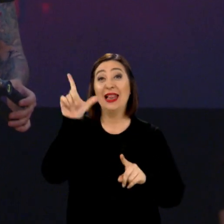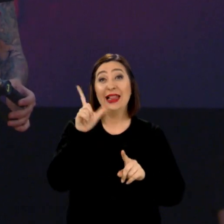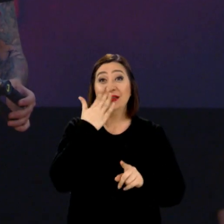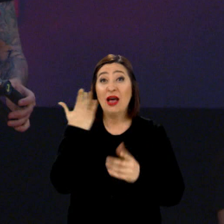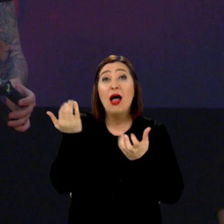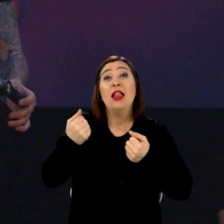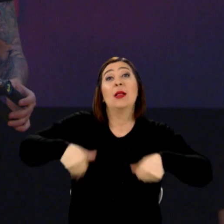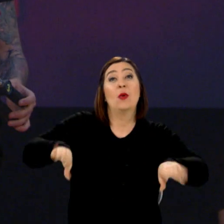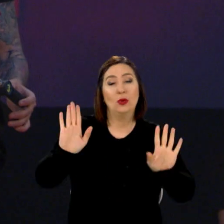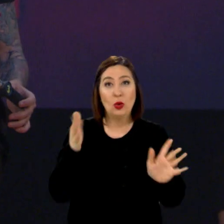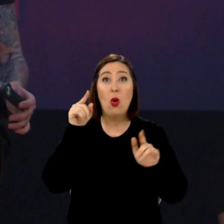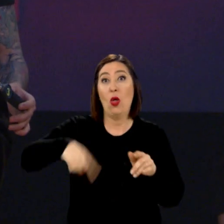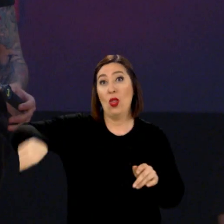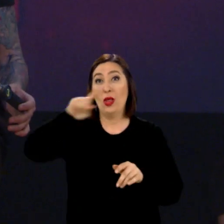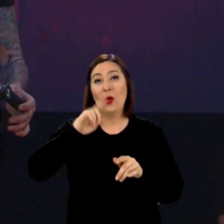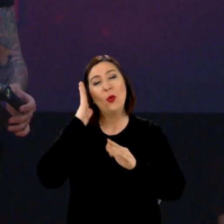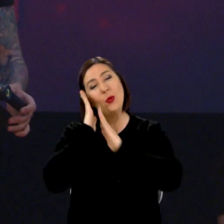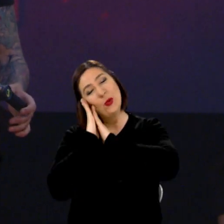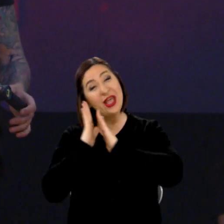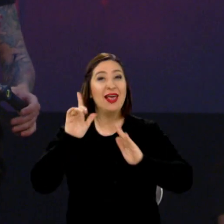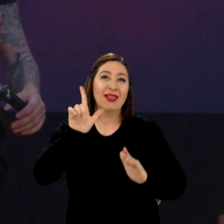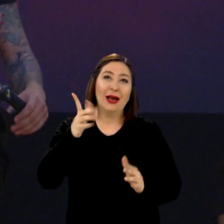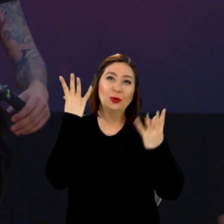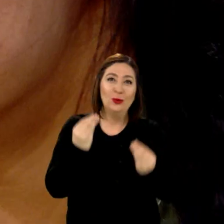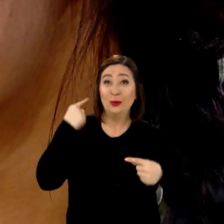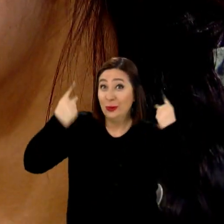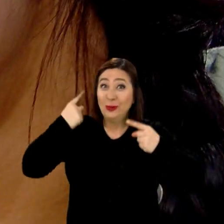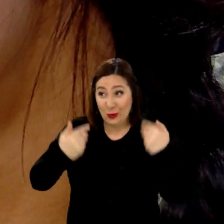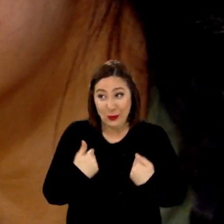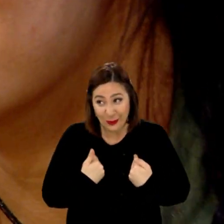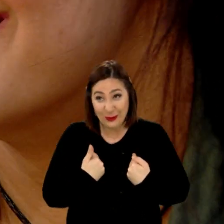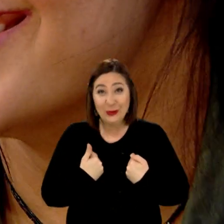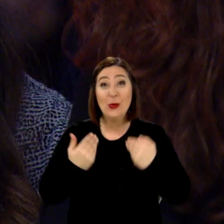liselileri almıyoruz. Onların uykuya ihtiyacı olduğunu düşünüyoruz.